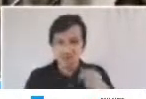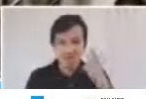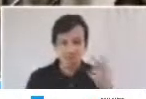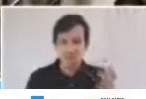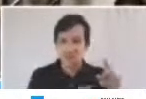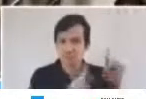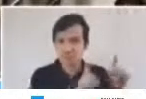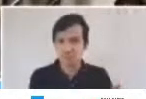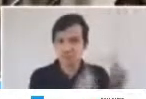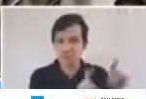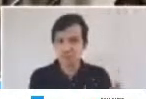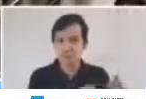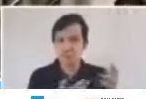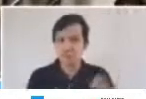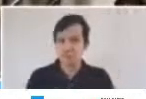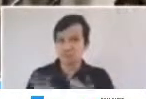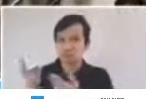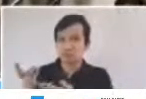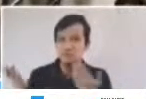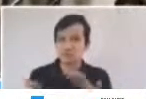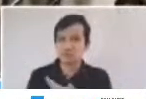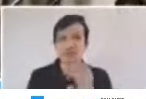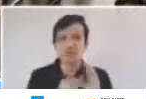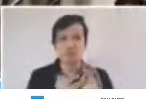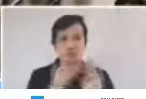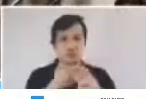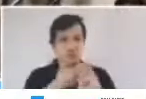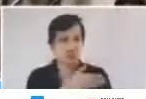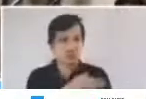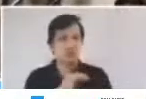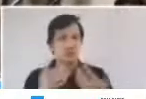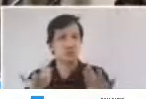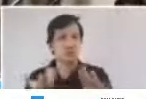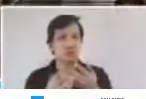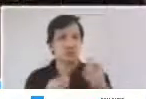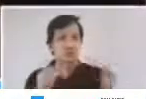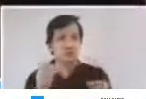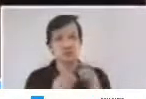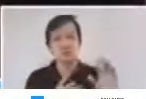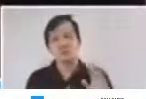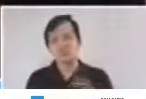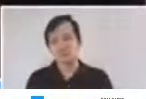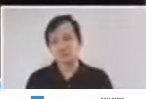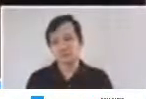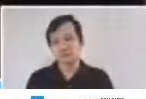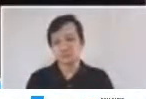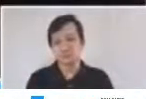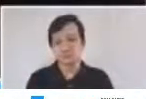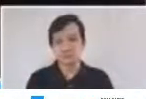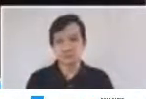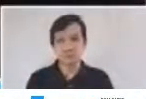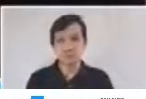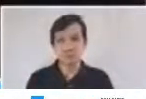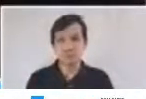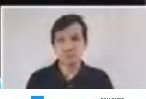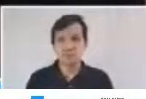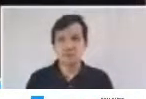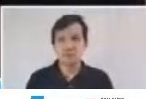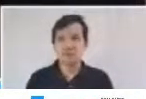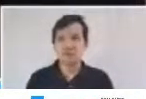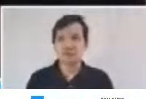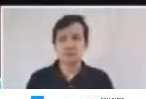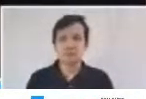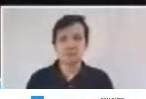Hi, good morning, Sec Martin. Good morning, Yusek Rocky. Ma'am, under GCQ ay